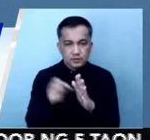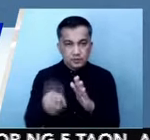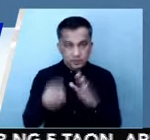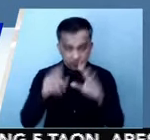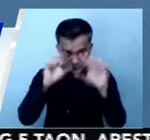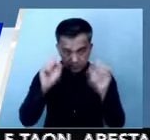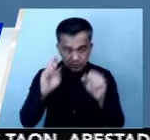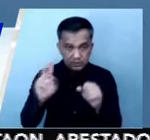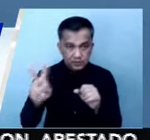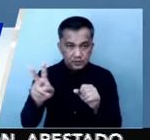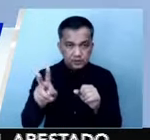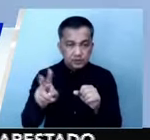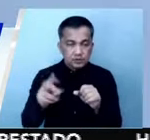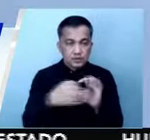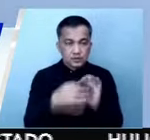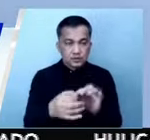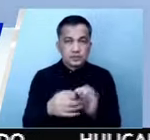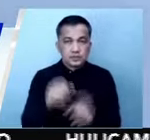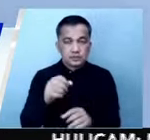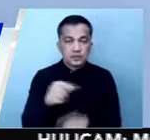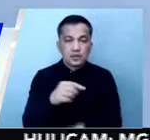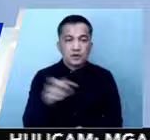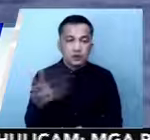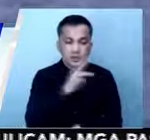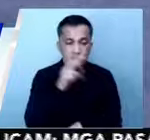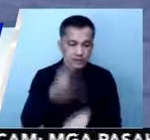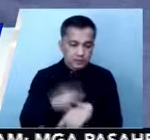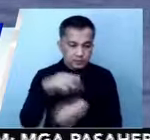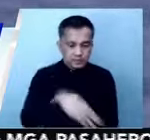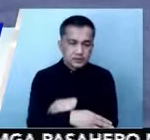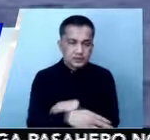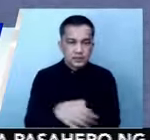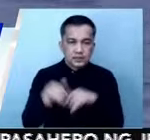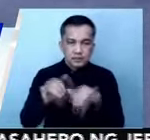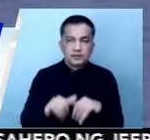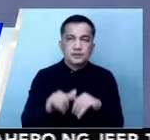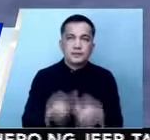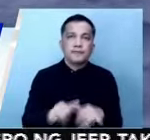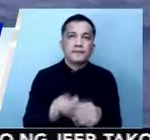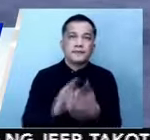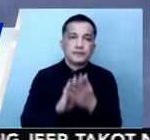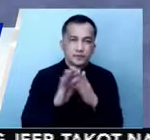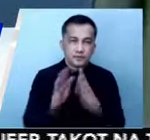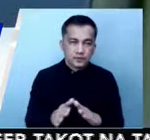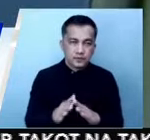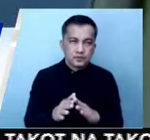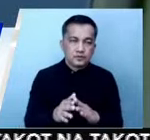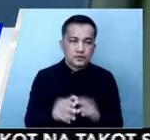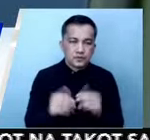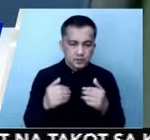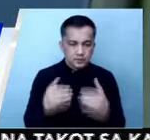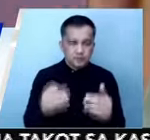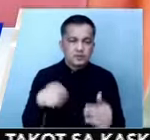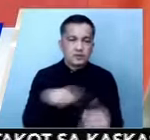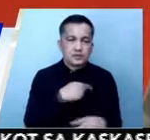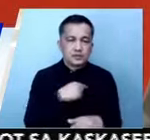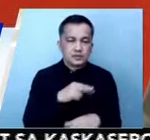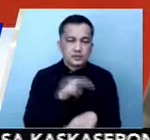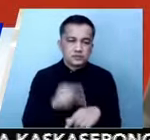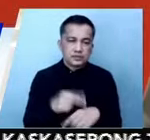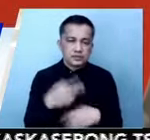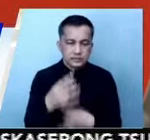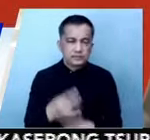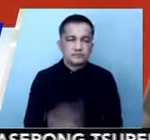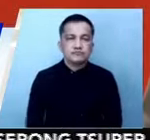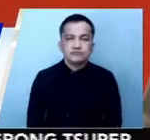sa South China Sea o West Philippine Sea, ay pagpapanatili lang daw na kapayapaan at pagsusulong sa ating national interest. Sinagot